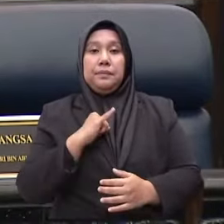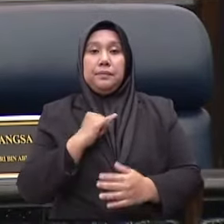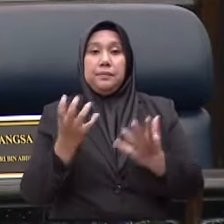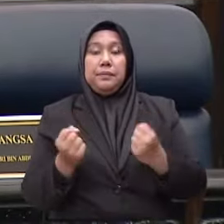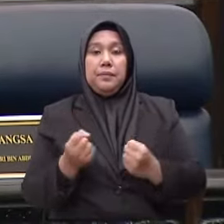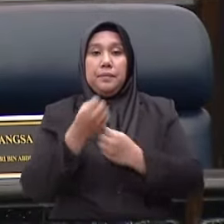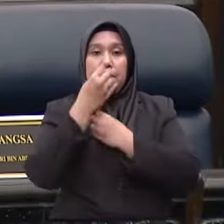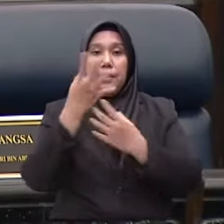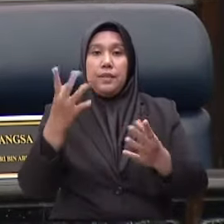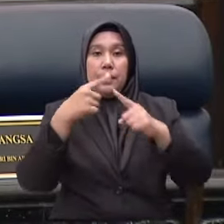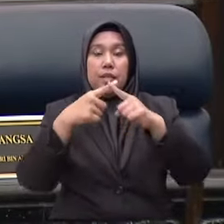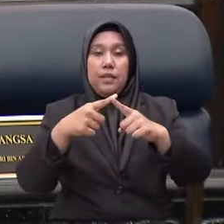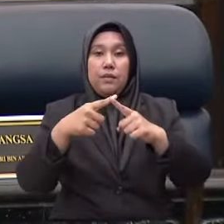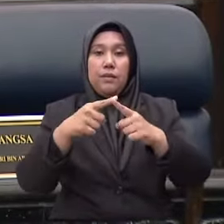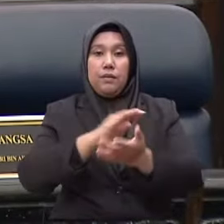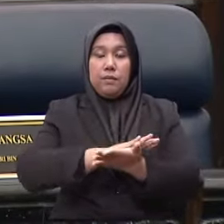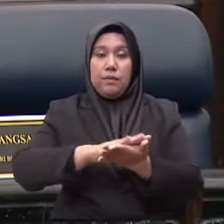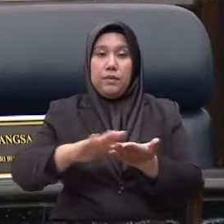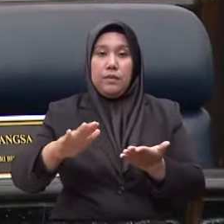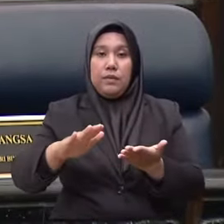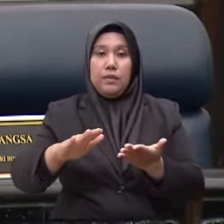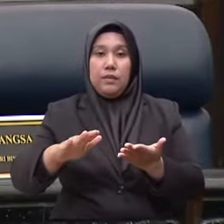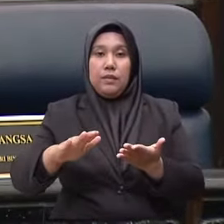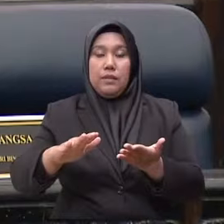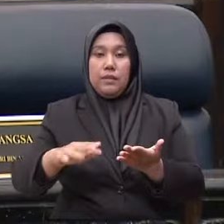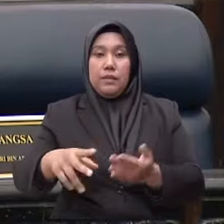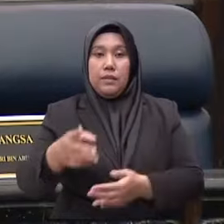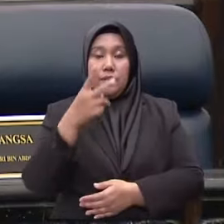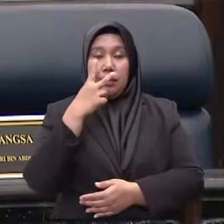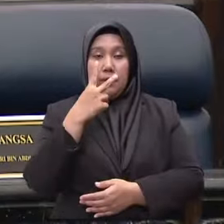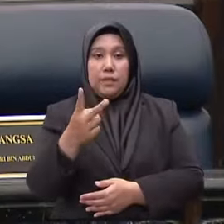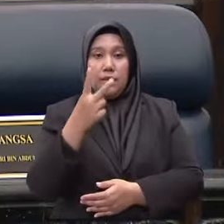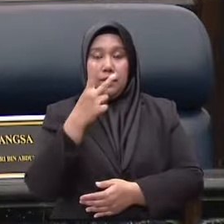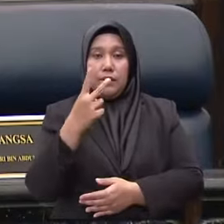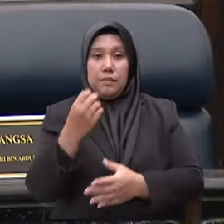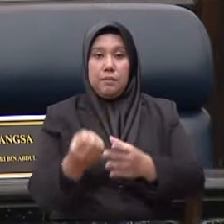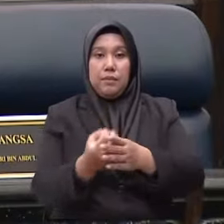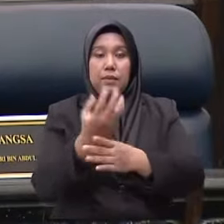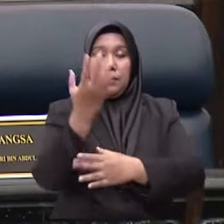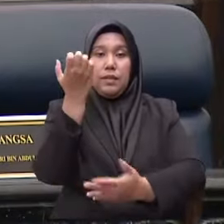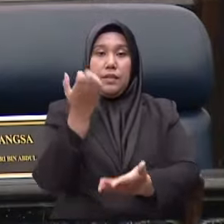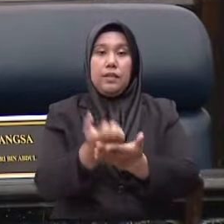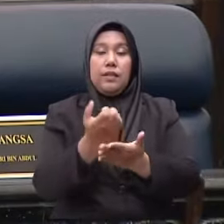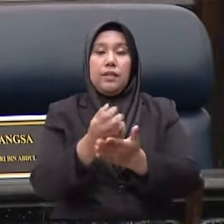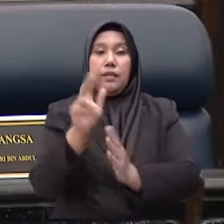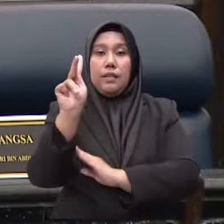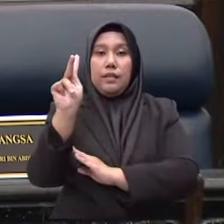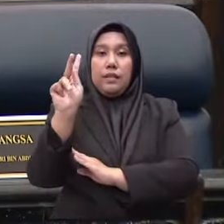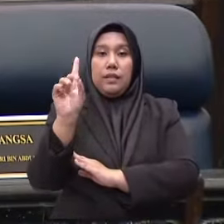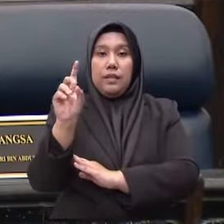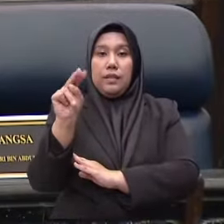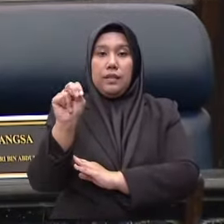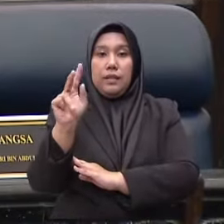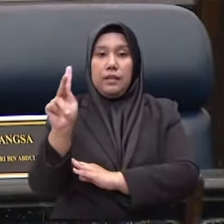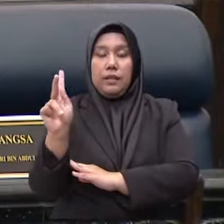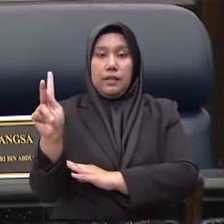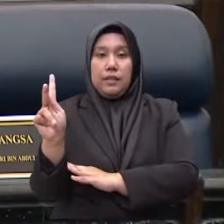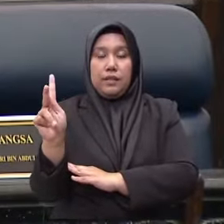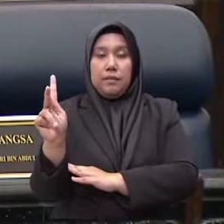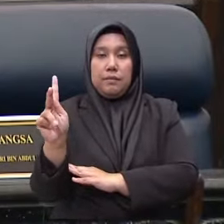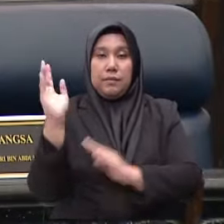ini kalau kita lihat pertumbuhan ekonomi kdnk Malaysia pada suku kedua